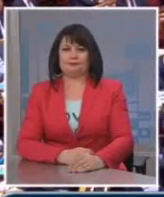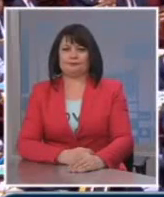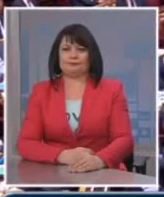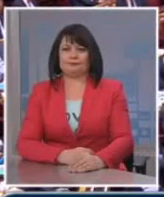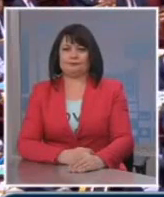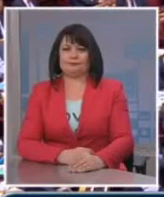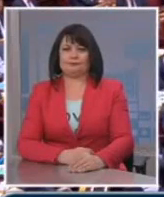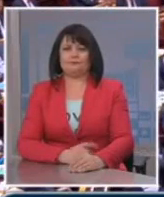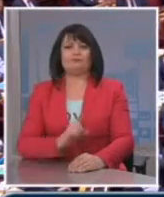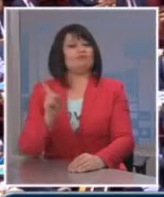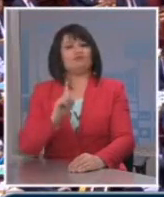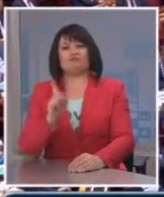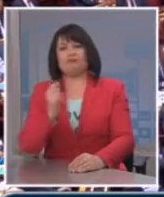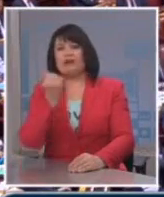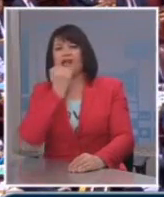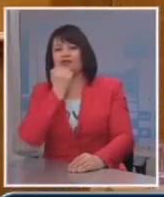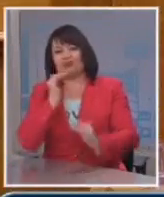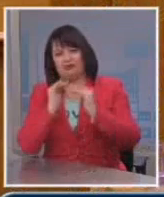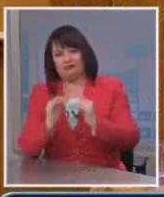Δεν θα πέσουμε όμως το ίδιο λάθος εμείς.